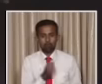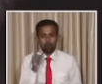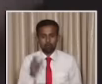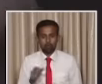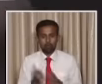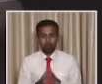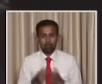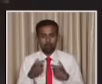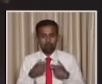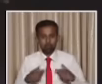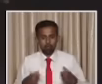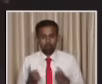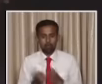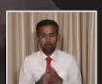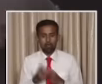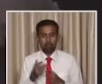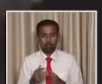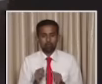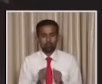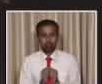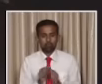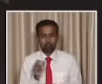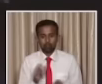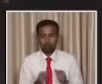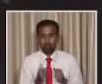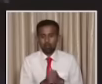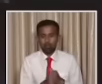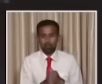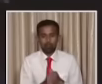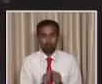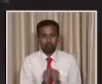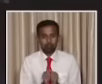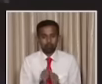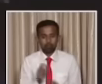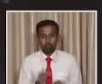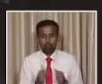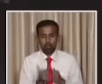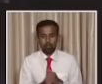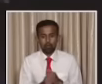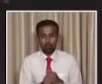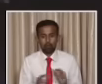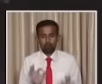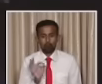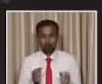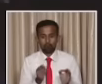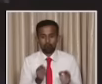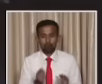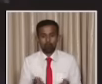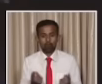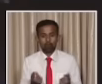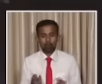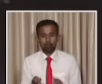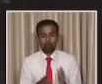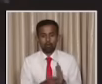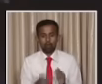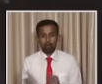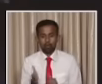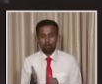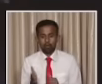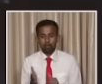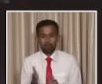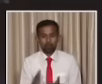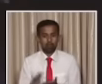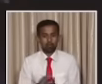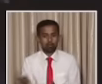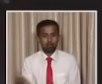අද නීතිඥවරු හැදෙනවා, අද වෘත්තිකව හැදෙනවා. ඒ වෘත්තිකව හැදෙනකොට වත්තට අවශ්‍ය කම්කරු සේවය ලබා